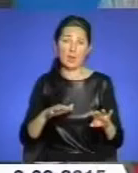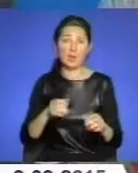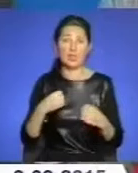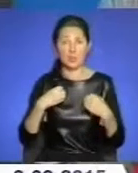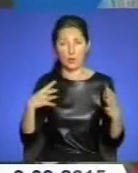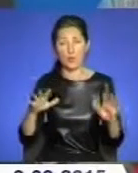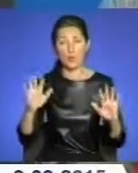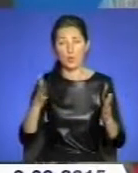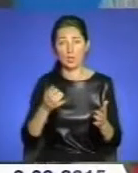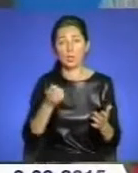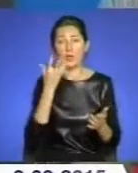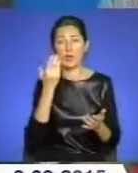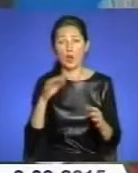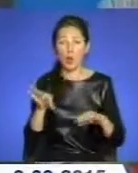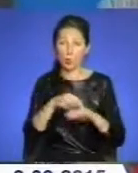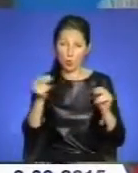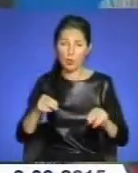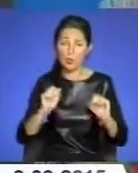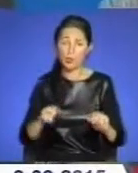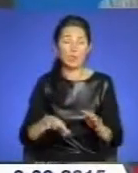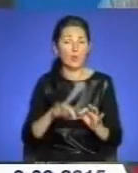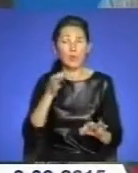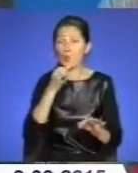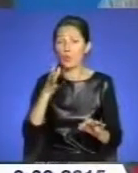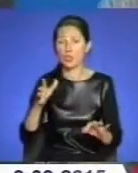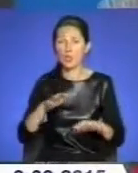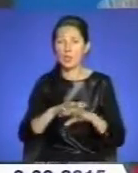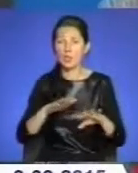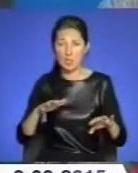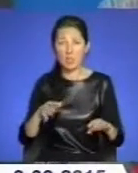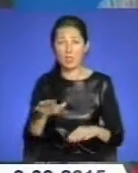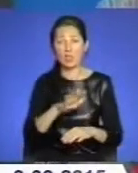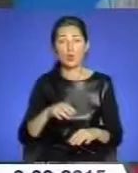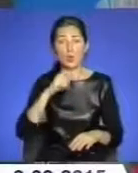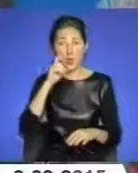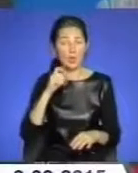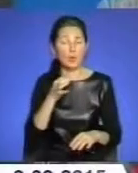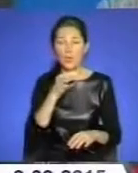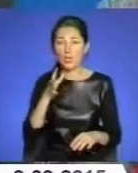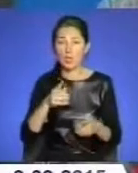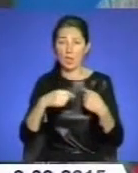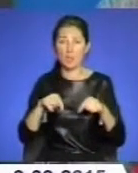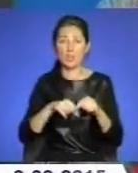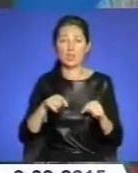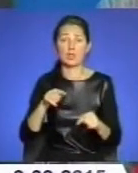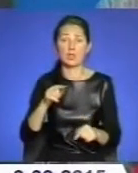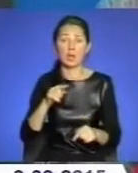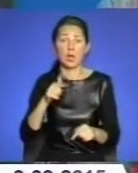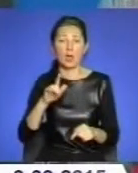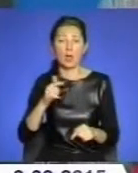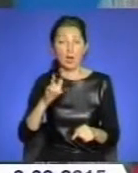можете вибрати будь-який зал на території України, будь-який відділ ДРЦС, подати заяву. Тобто, вже